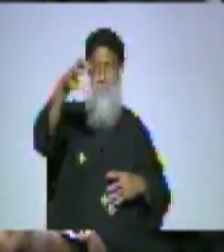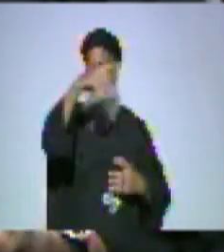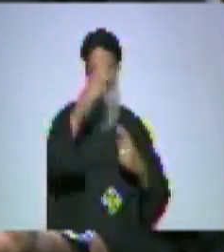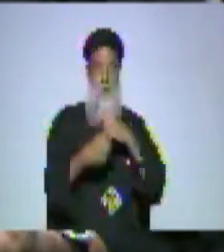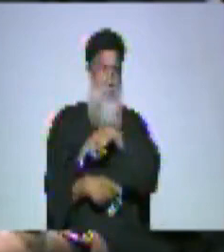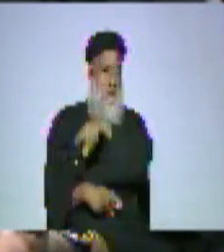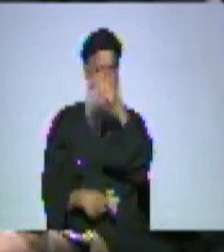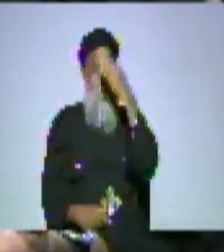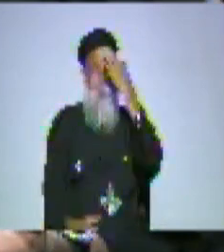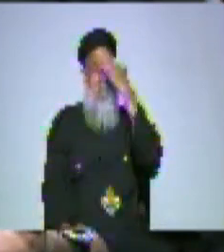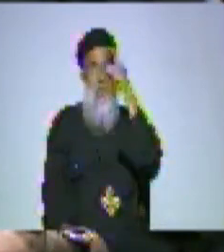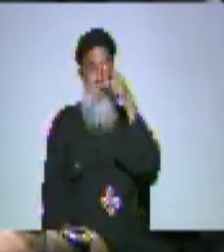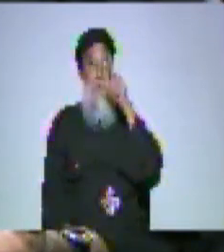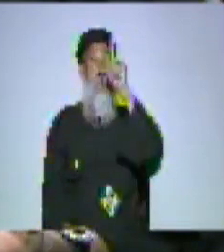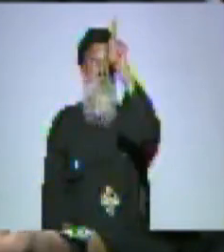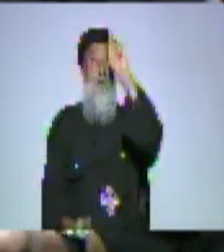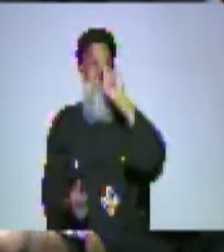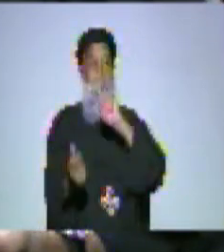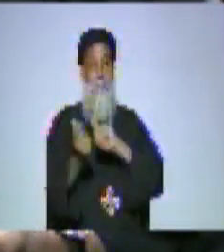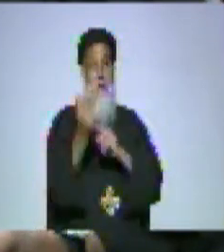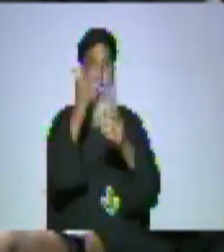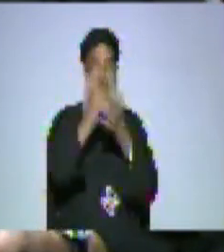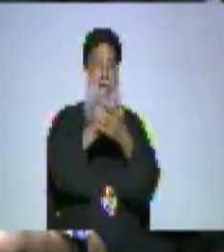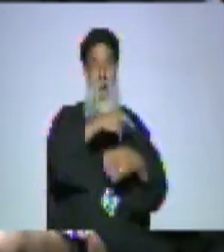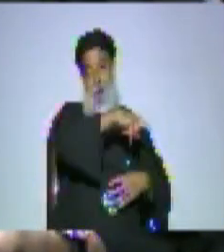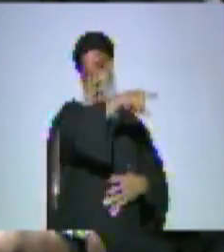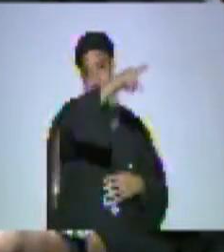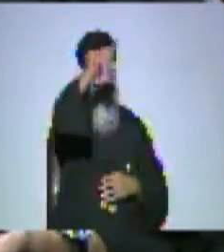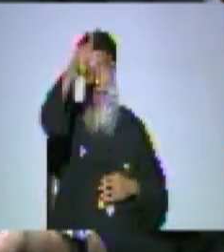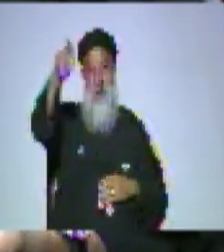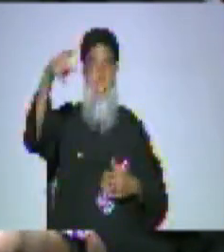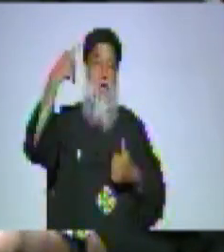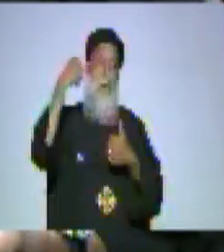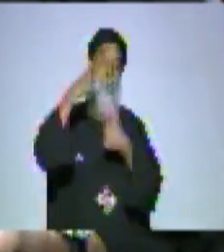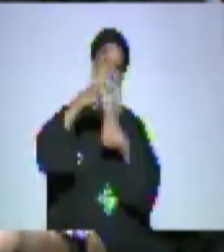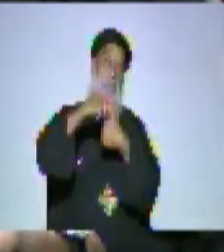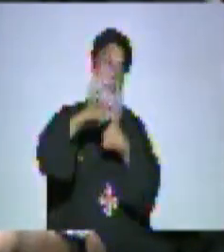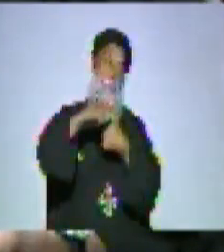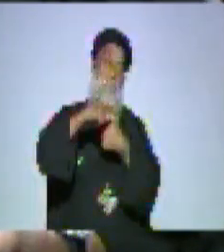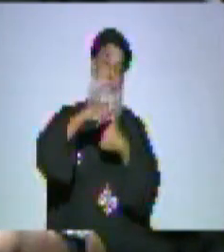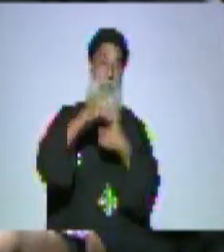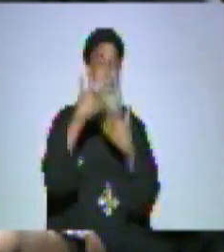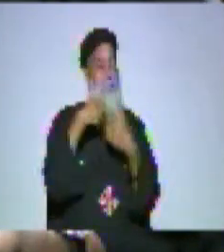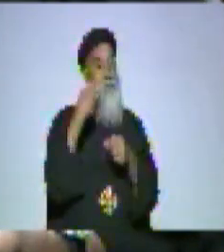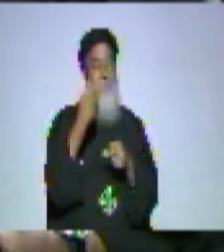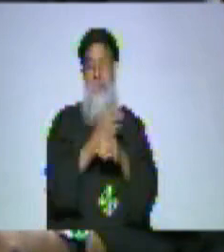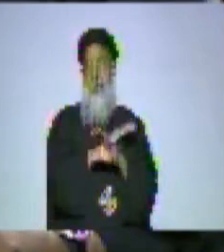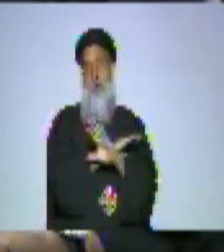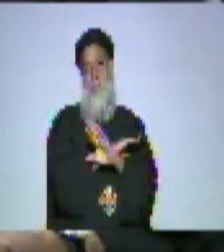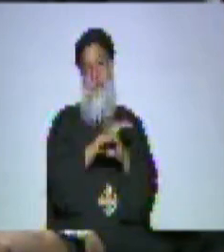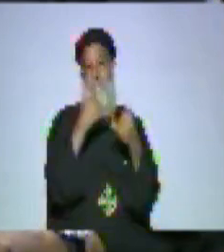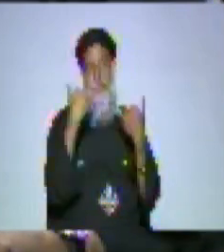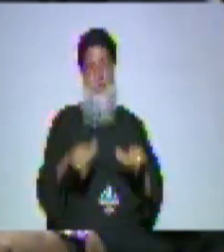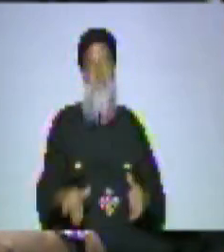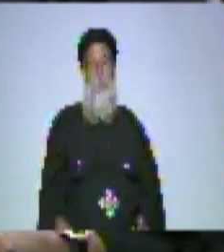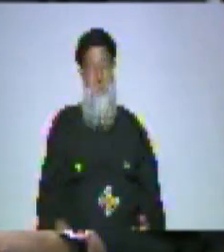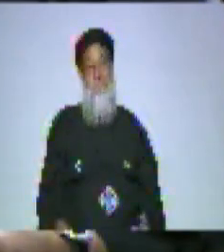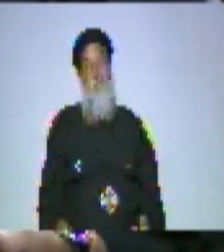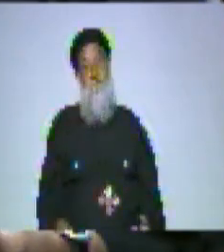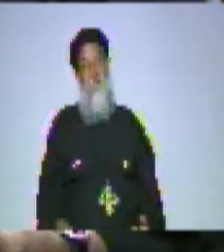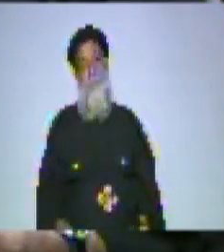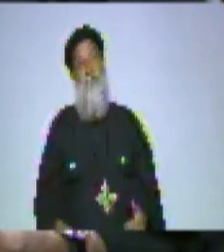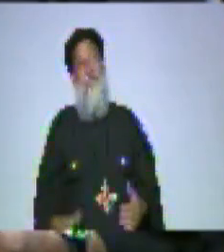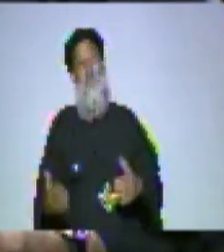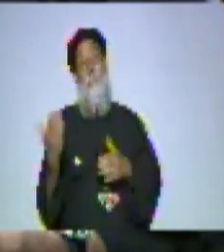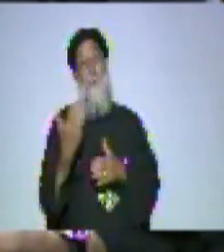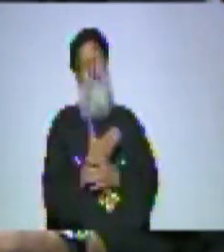لكي يباركها المسيح لها ويكملها سالمه بغير افه ويغفر لنا خطايانا وان سيدنا ليه